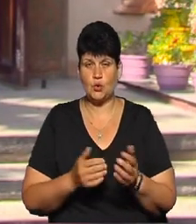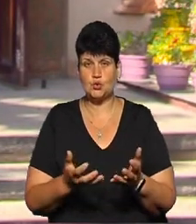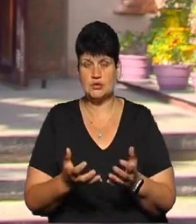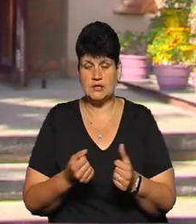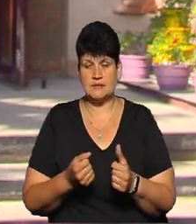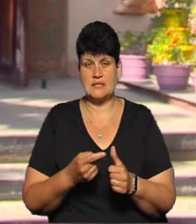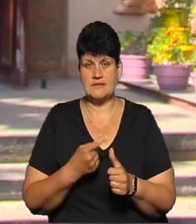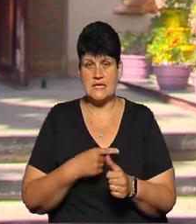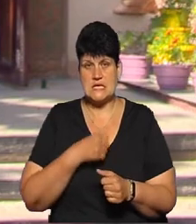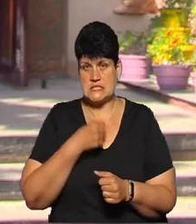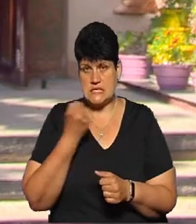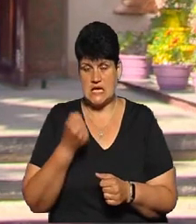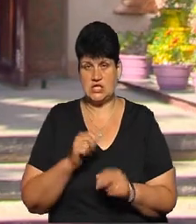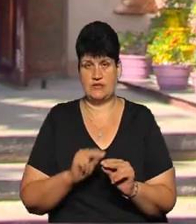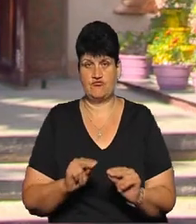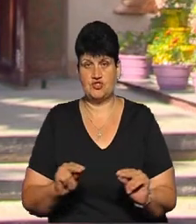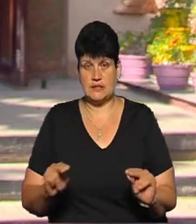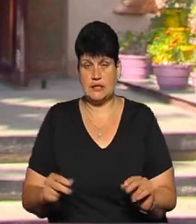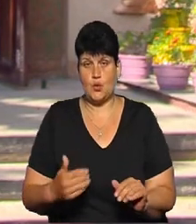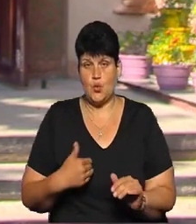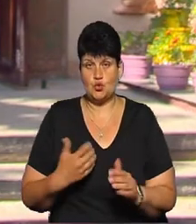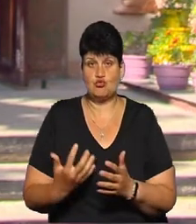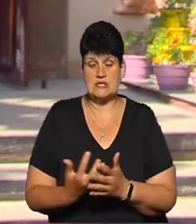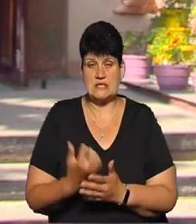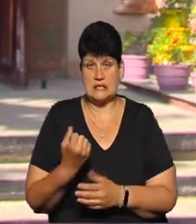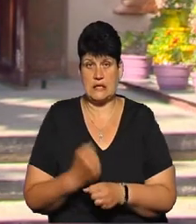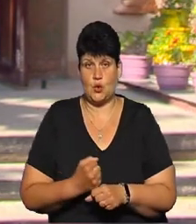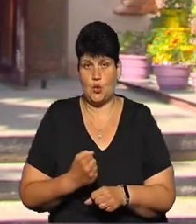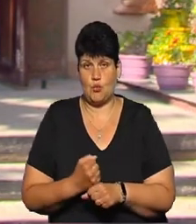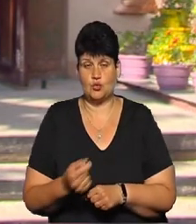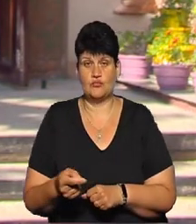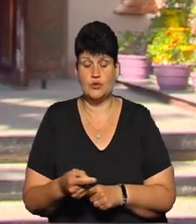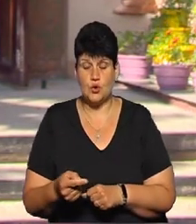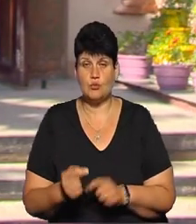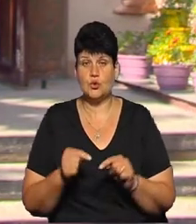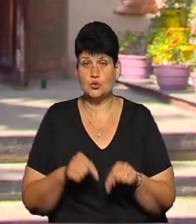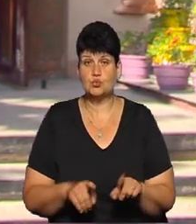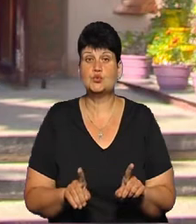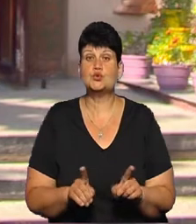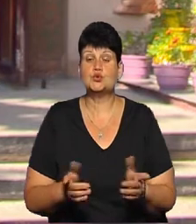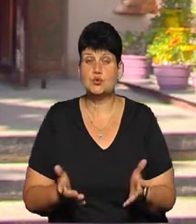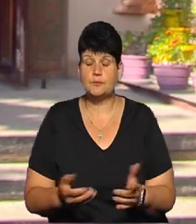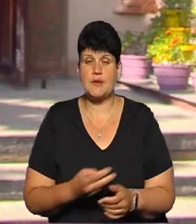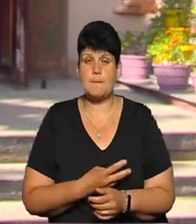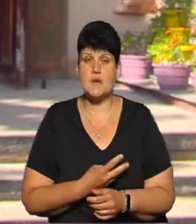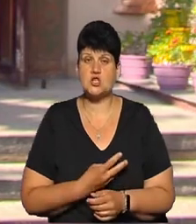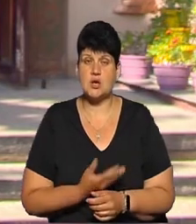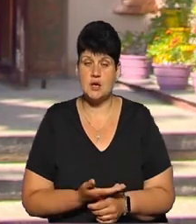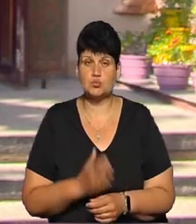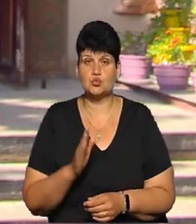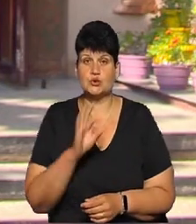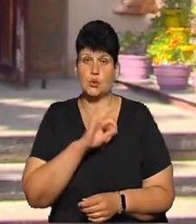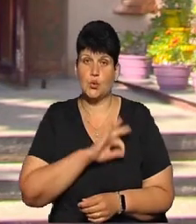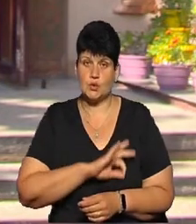вчитель. Хочу знайти роботу в Тернополі, тому що бажаю бути корисним, мати